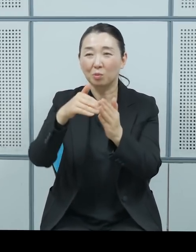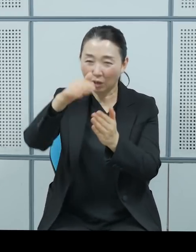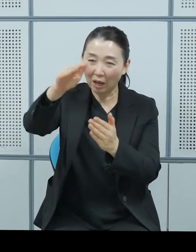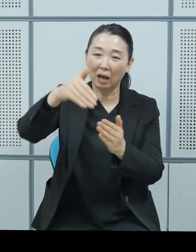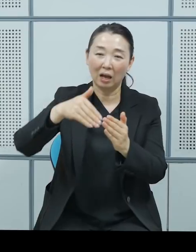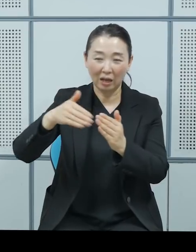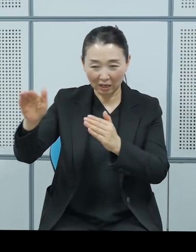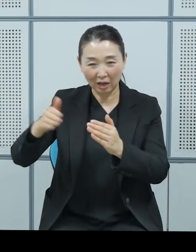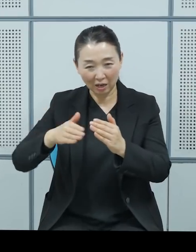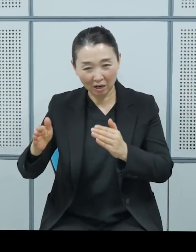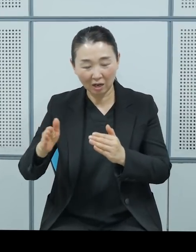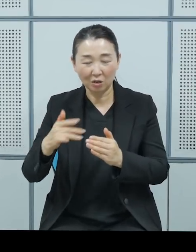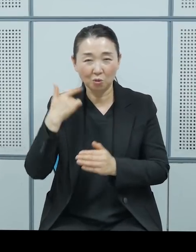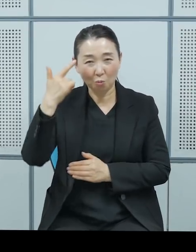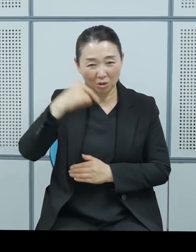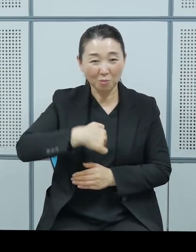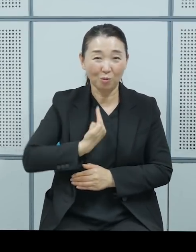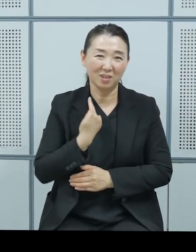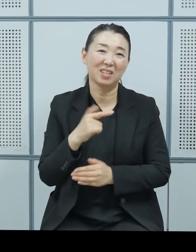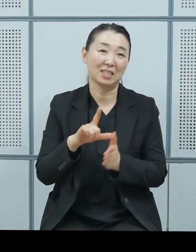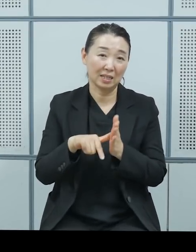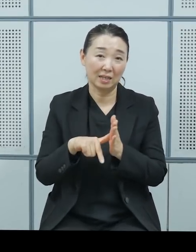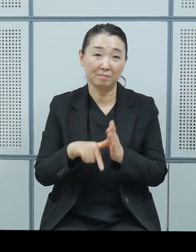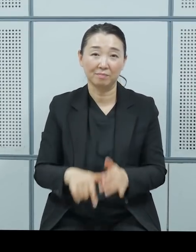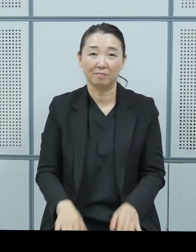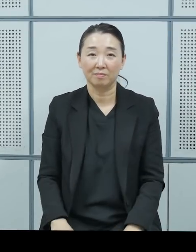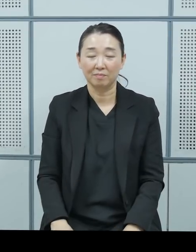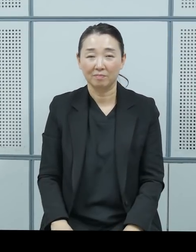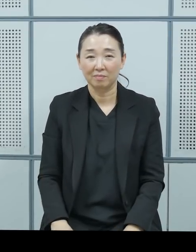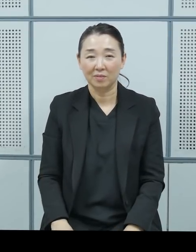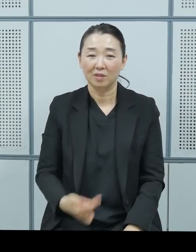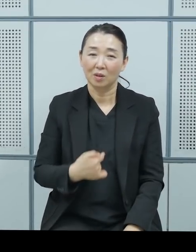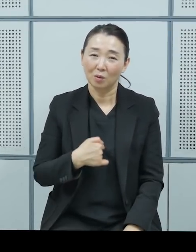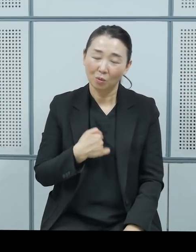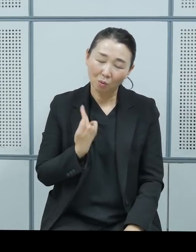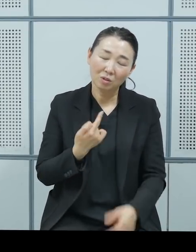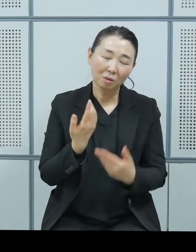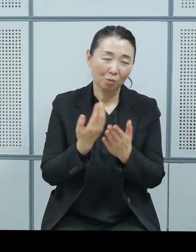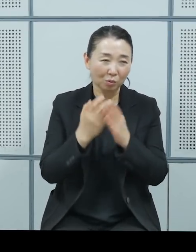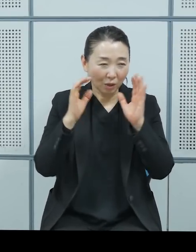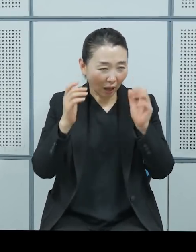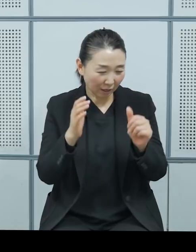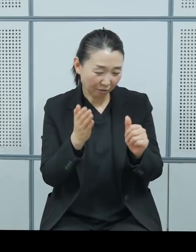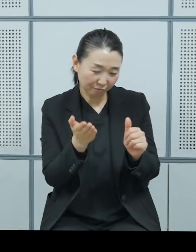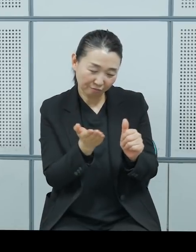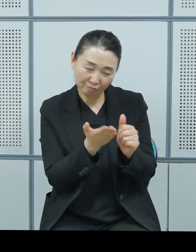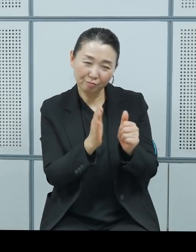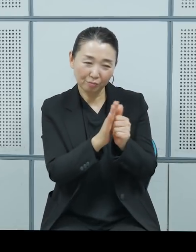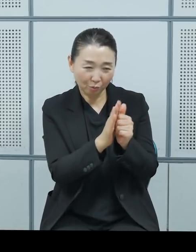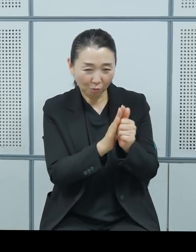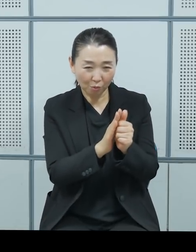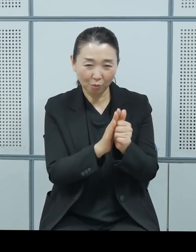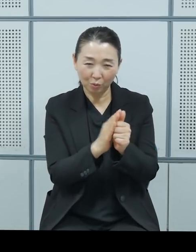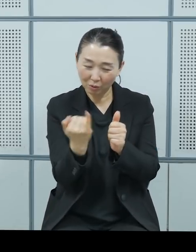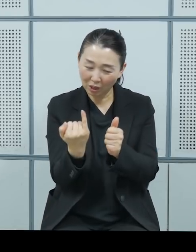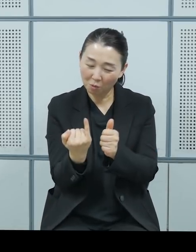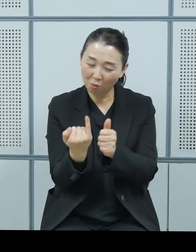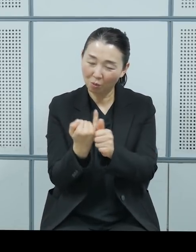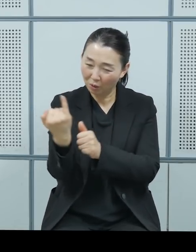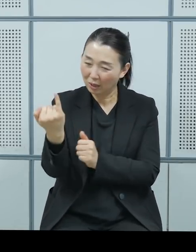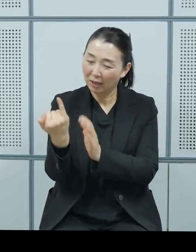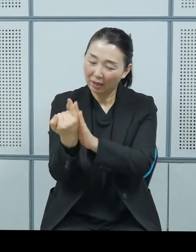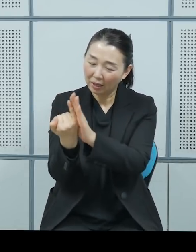네. 목사님만의 시간이 네. 되잖아요. 네. 그때 그 혼자 일일이 아이들 돌보고 간호하실 때 얼마나